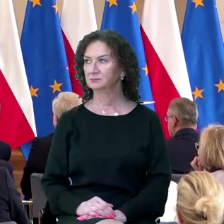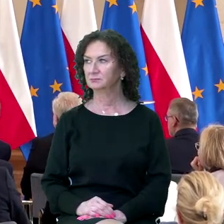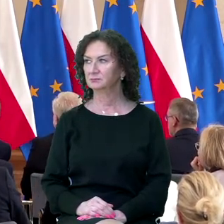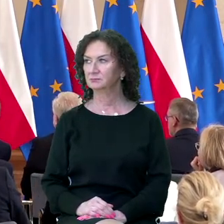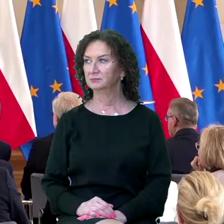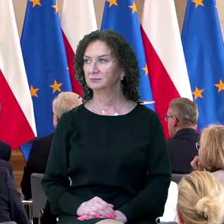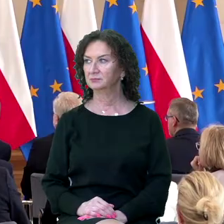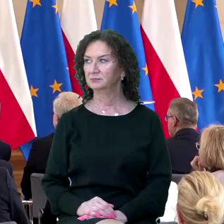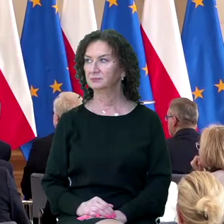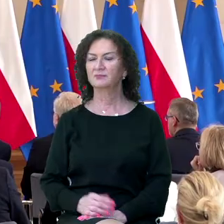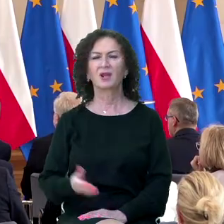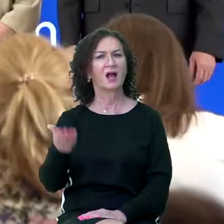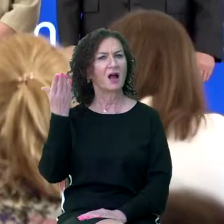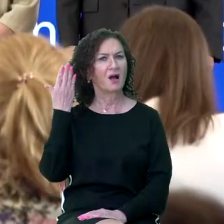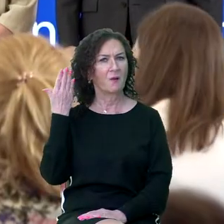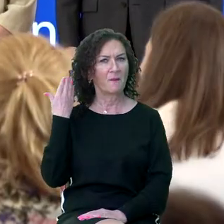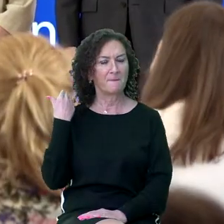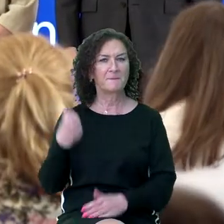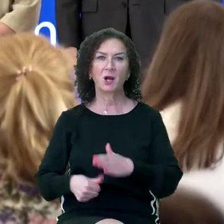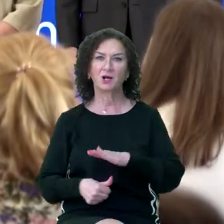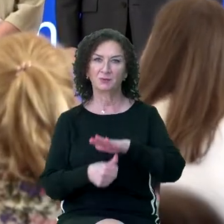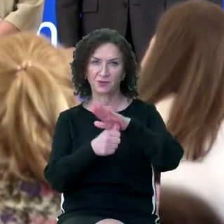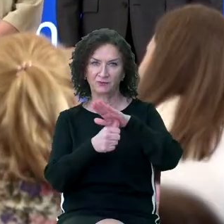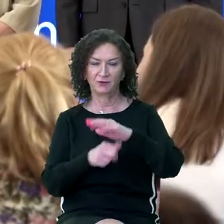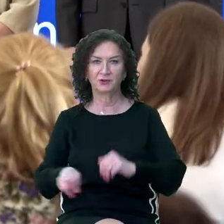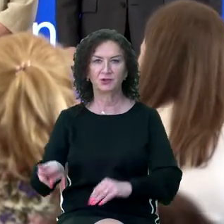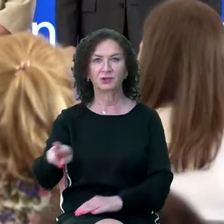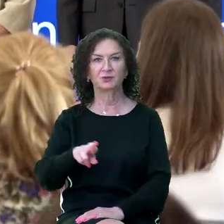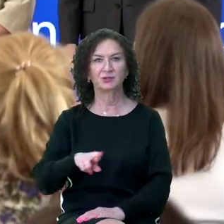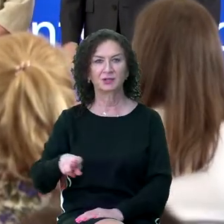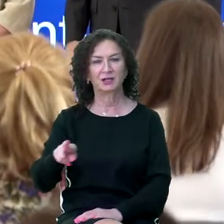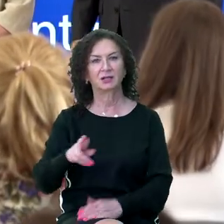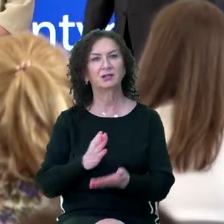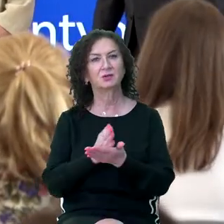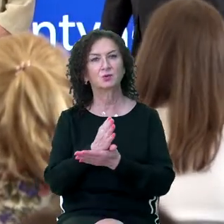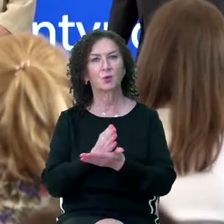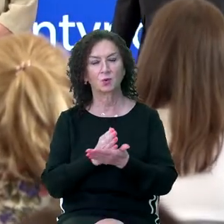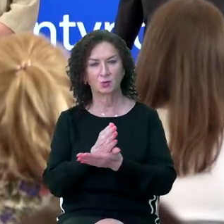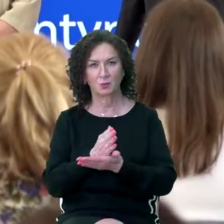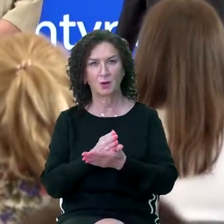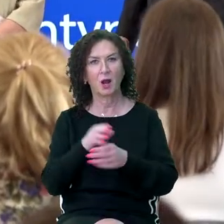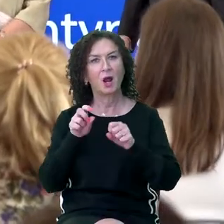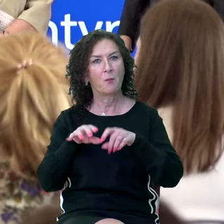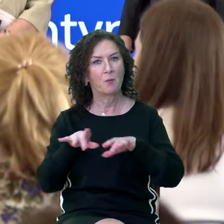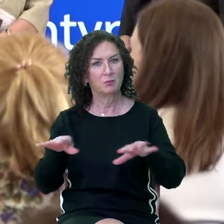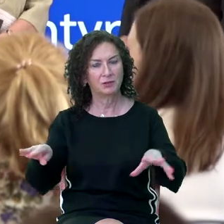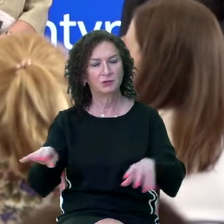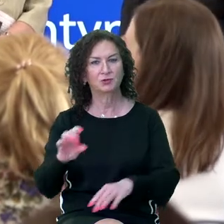Także byli przewodniczący Rady Służby Publicznej i Rady Służby Cywilnej, pan profesor Marek Rocki,